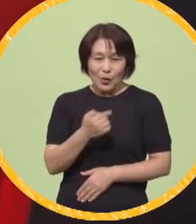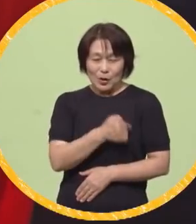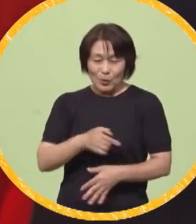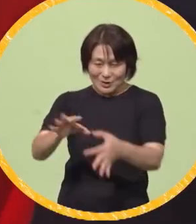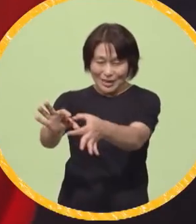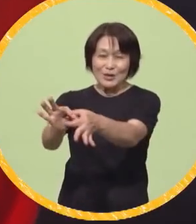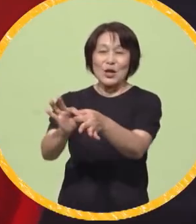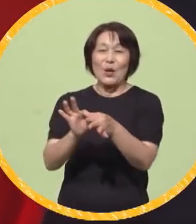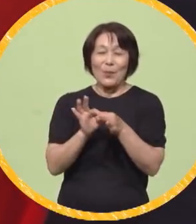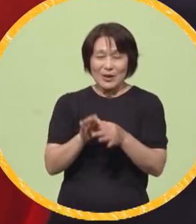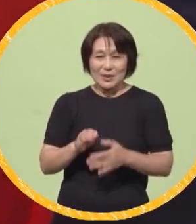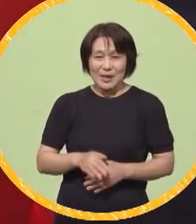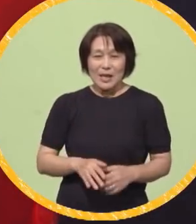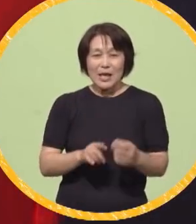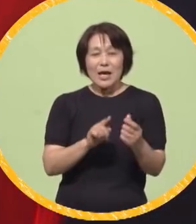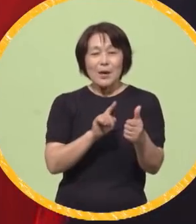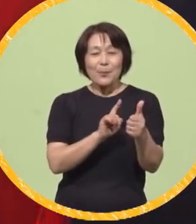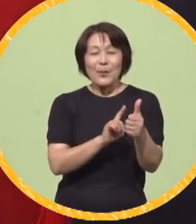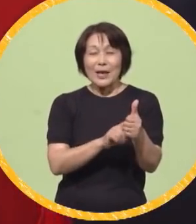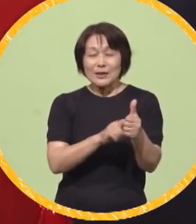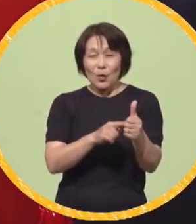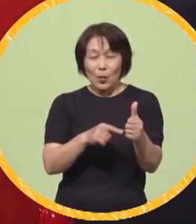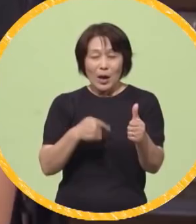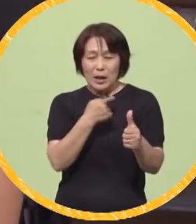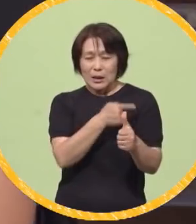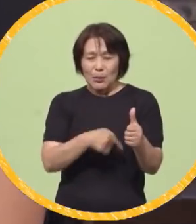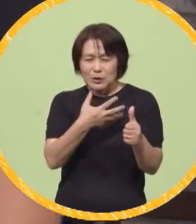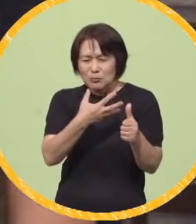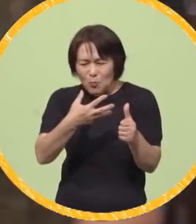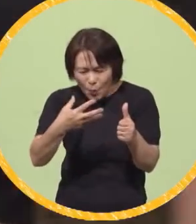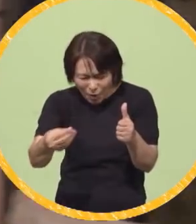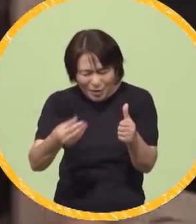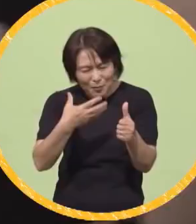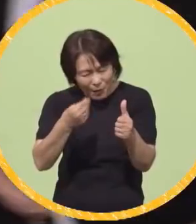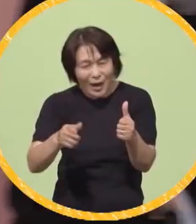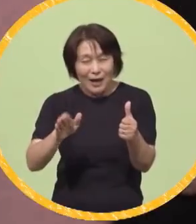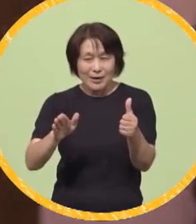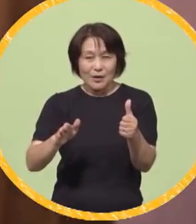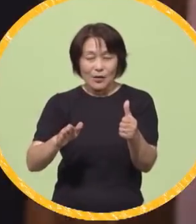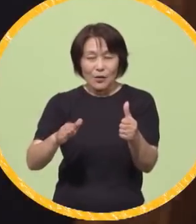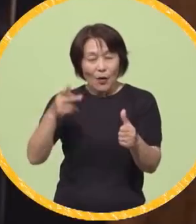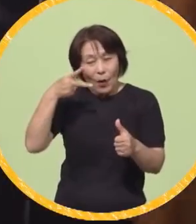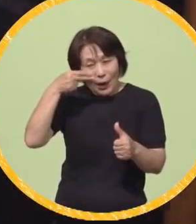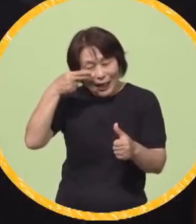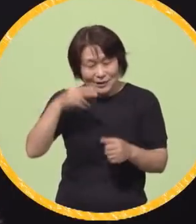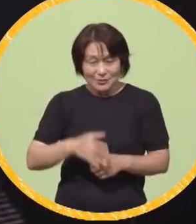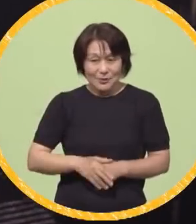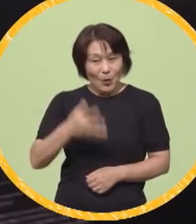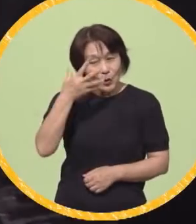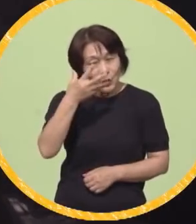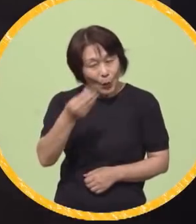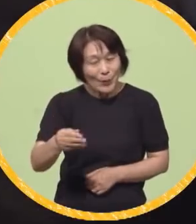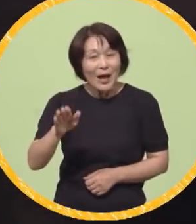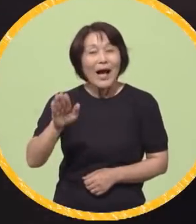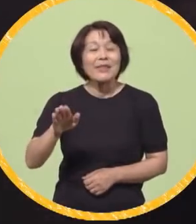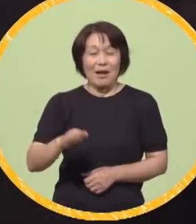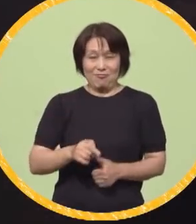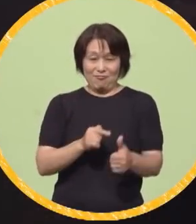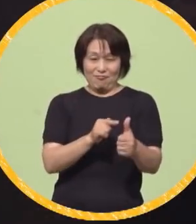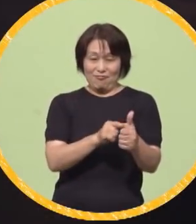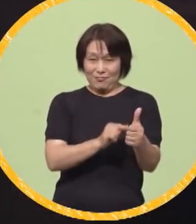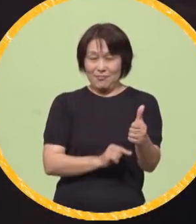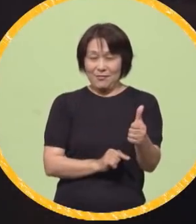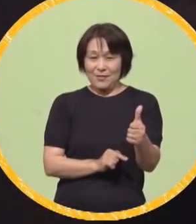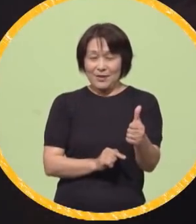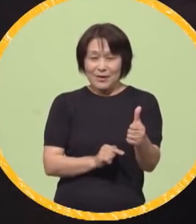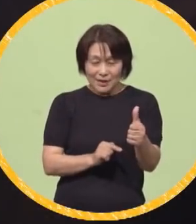ますね。 はい、やはりピカソは好奇心旺盛だったそうで、このガラスという素材にもですね大変興味を持ったというふうに言われておりまして、作